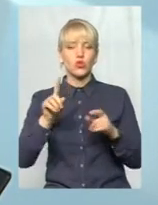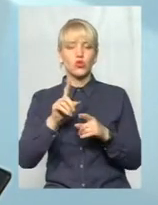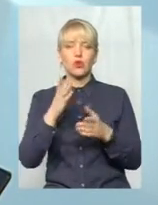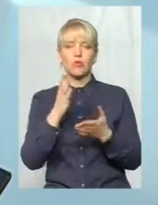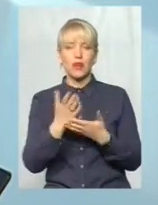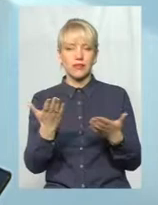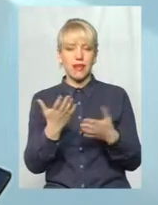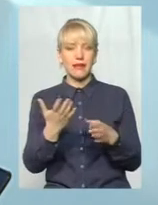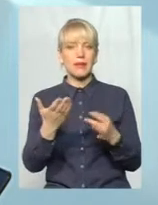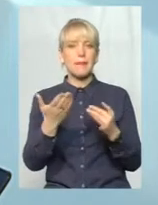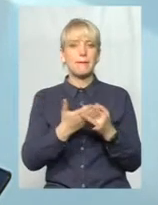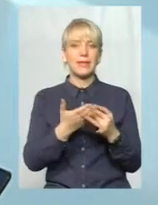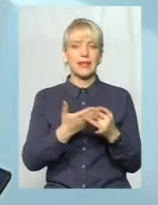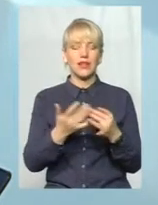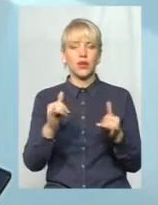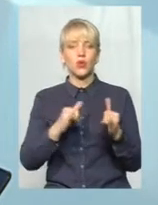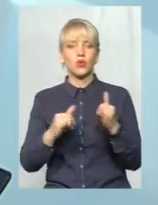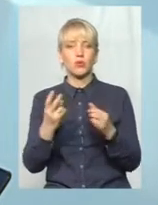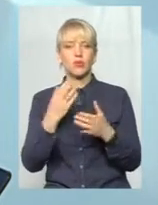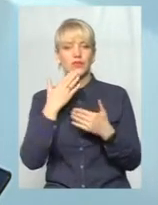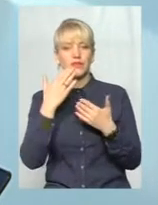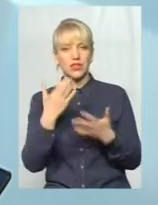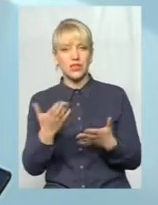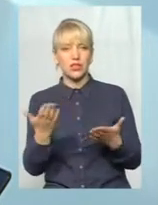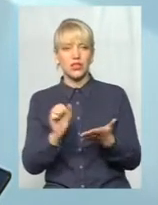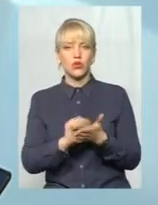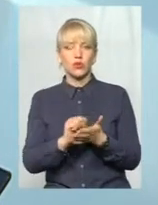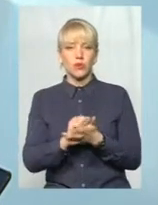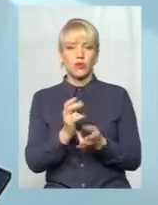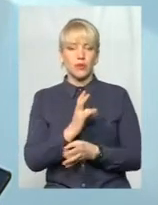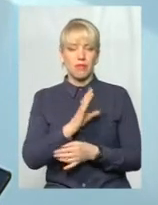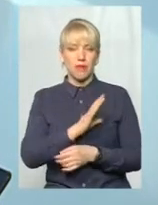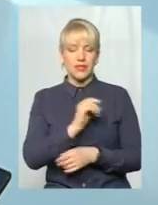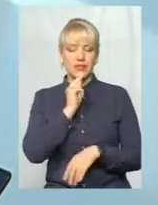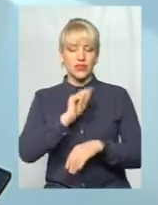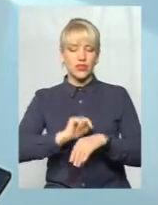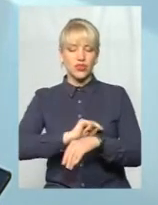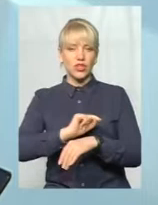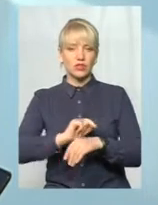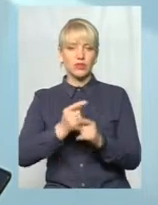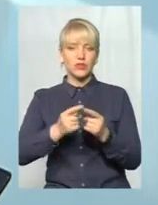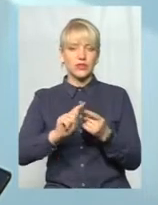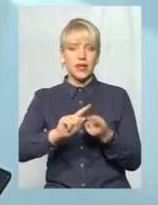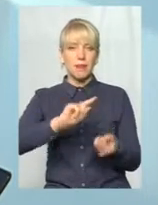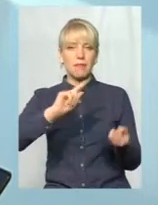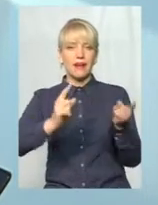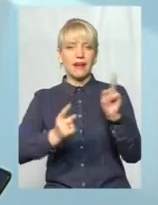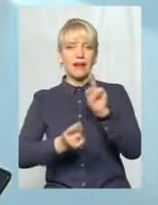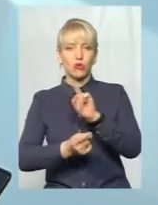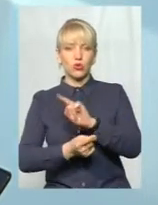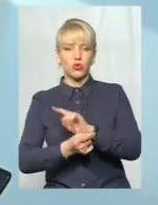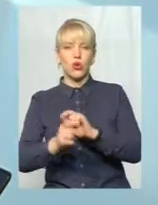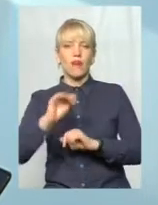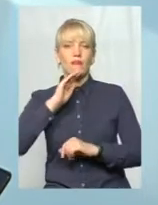пільги, куди вони мають звертатися, які документи повинні при собі мати, і так далі, і так далі. З часом це переросло в більш таку вже